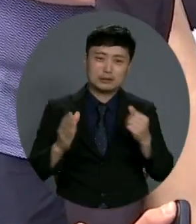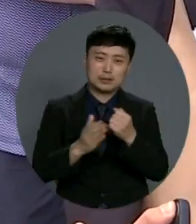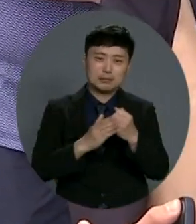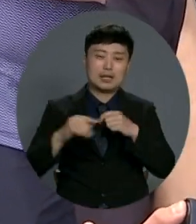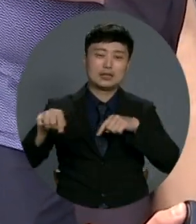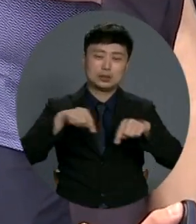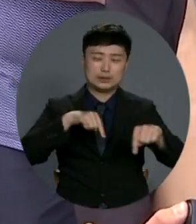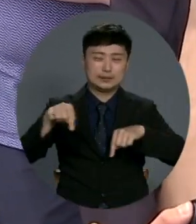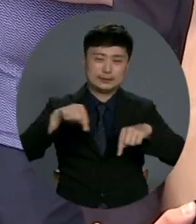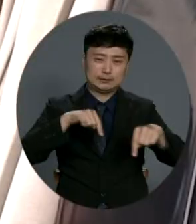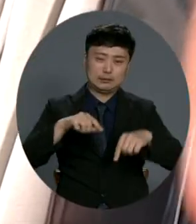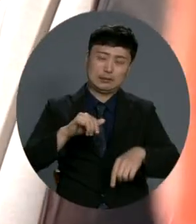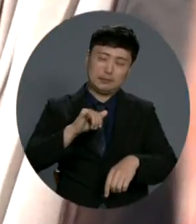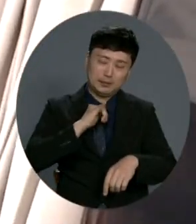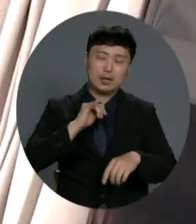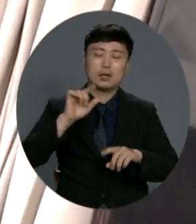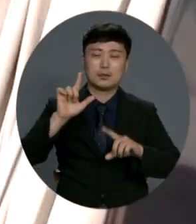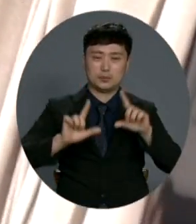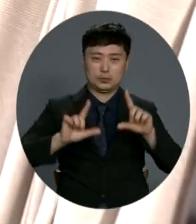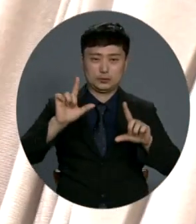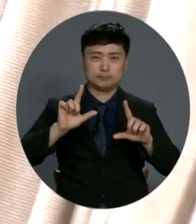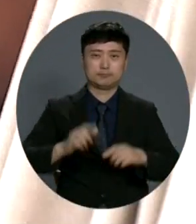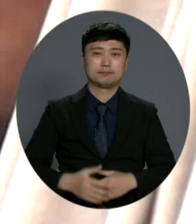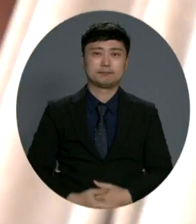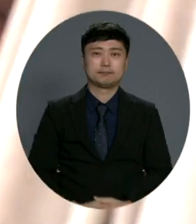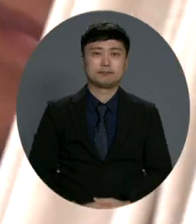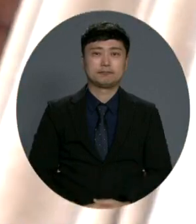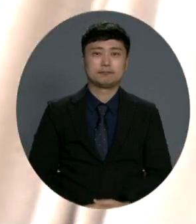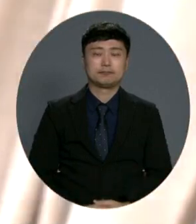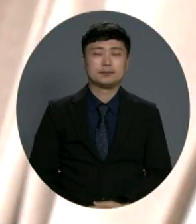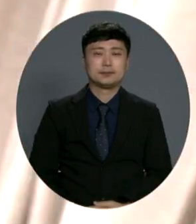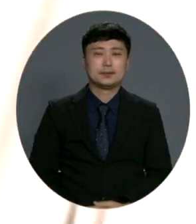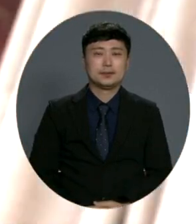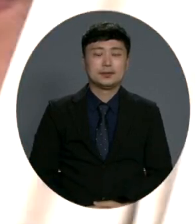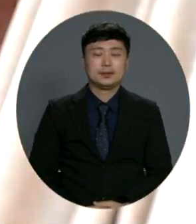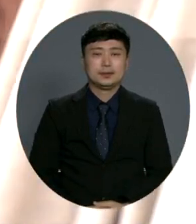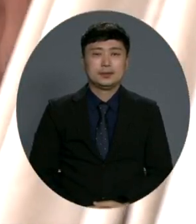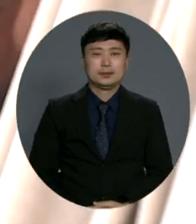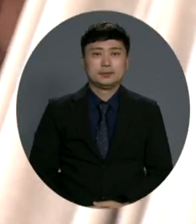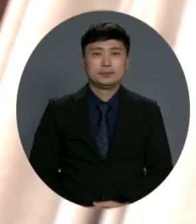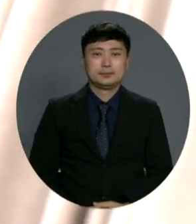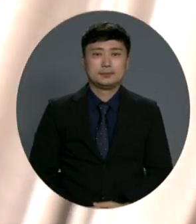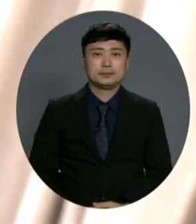정치적 위상에 큰 타격을 입었다는 분석입니다. MBC 뉴스 권윤수입니다.